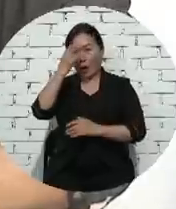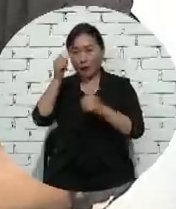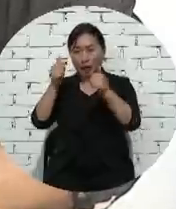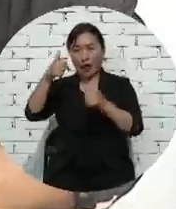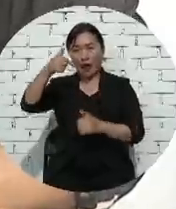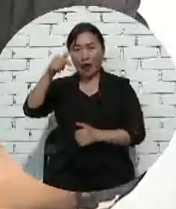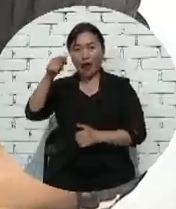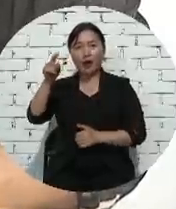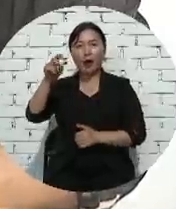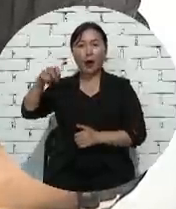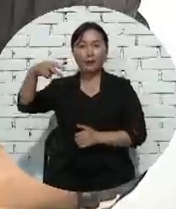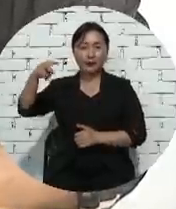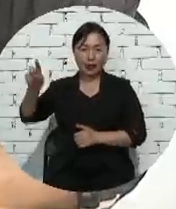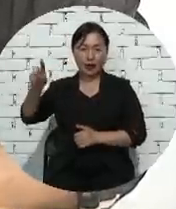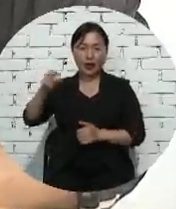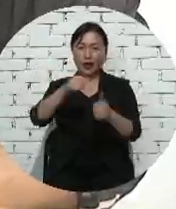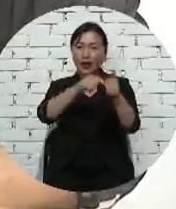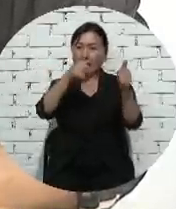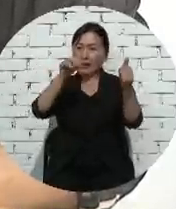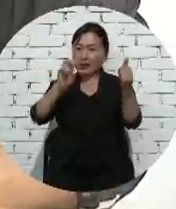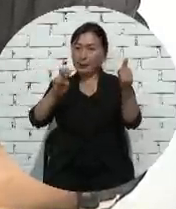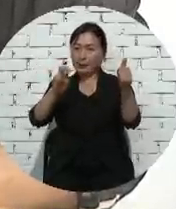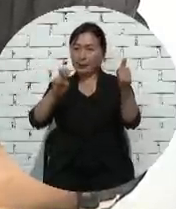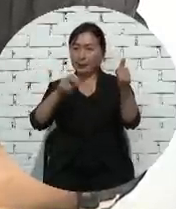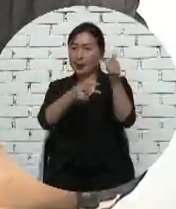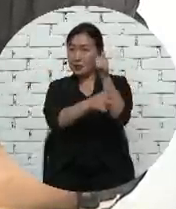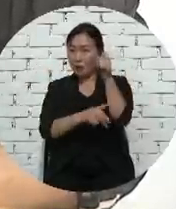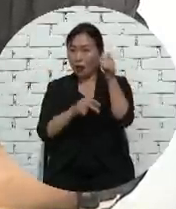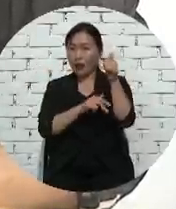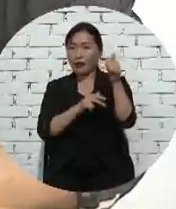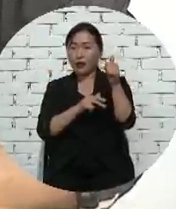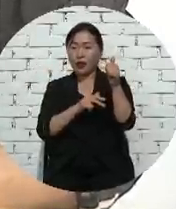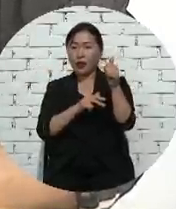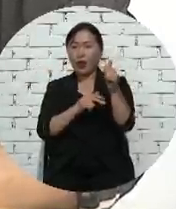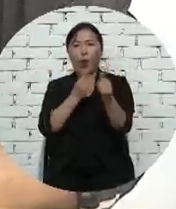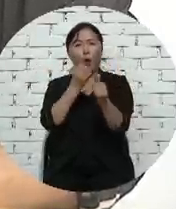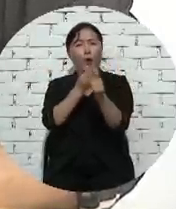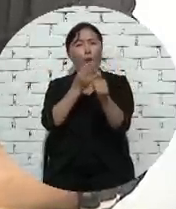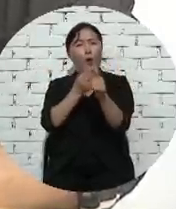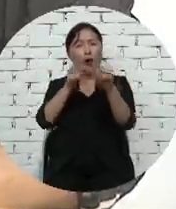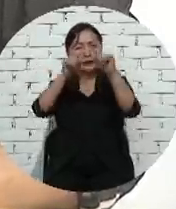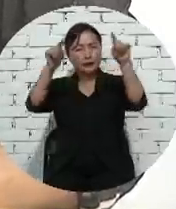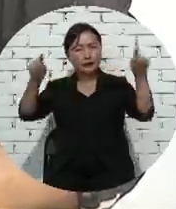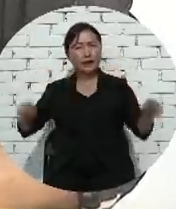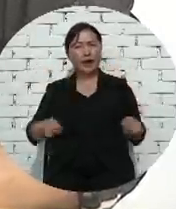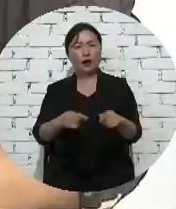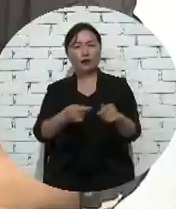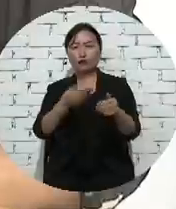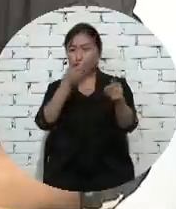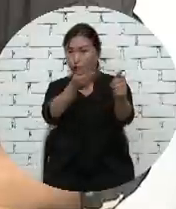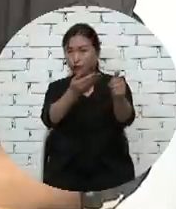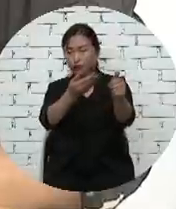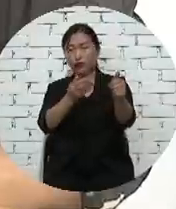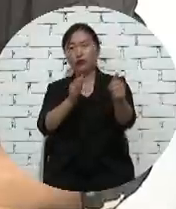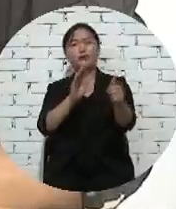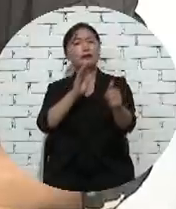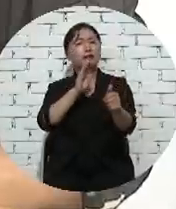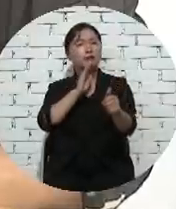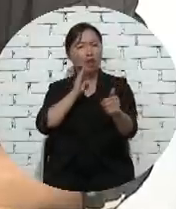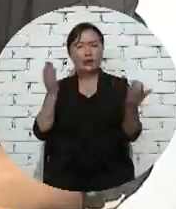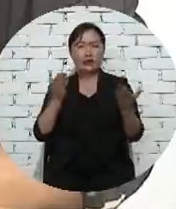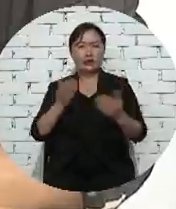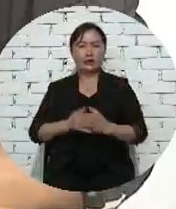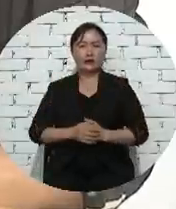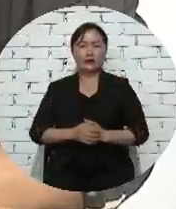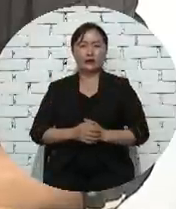네. 김웅 의원한테 고발장과 판결문을 넘긴 것은 사실로 보이거든요. 왜냐하면